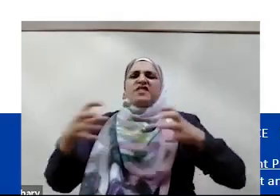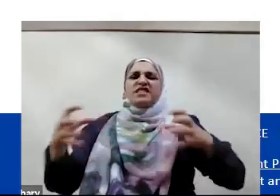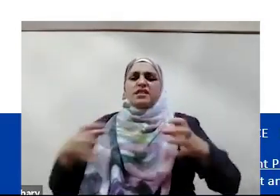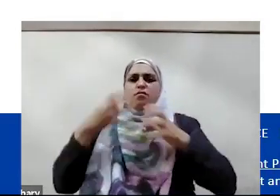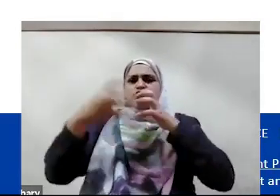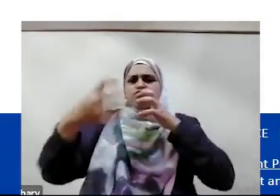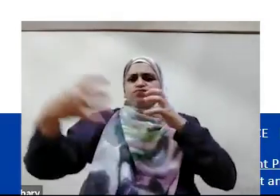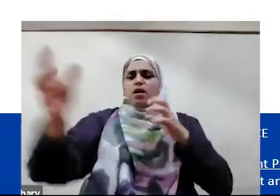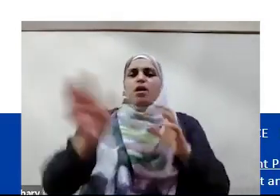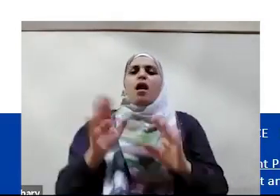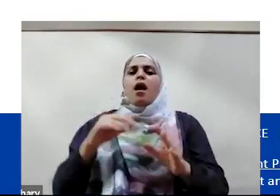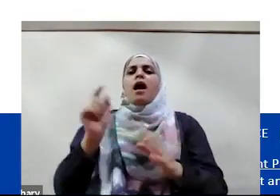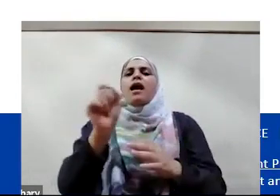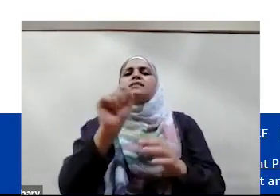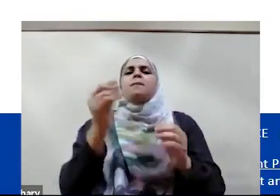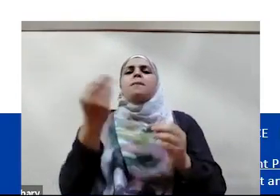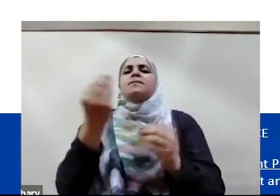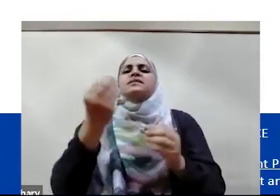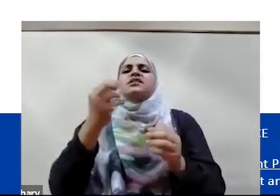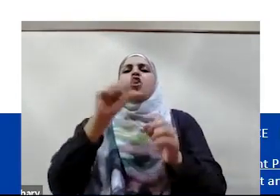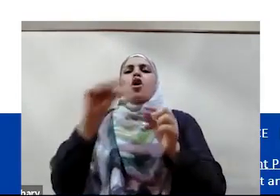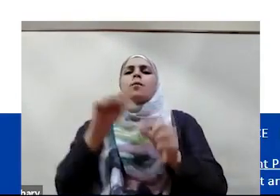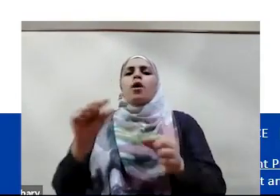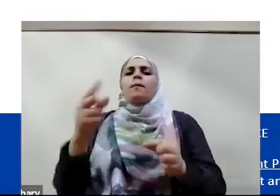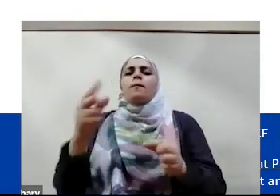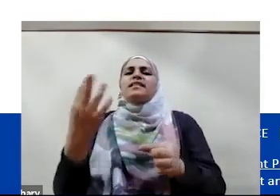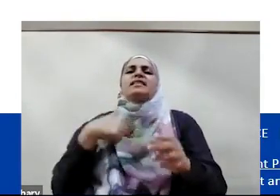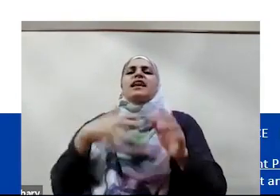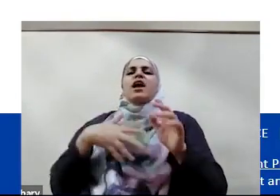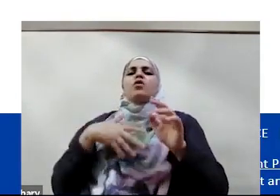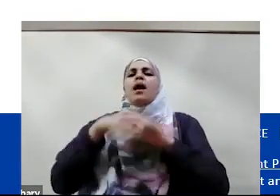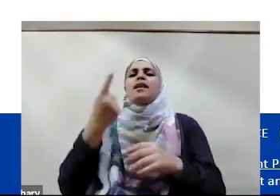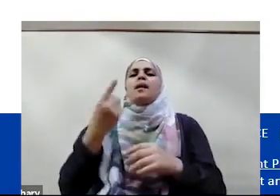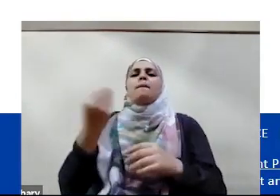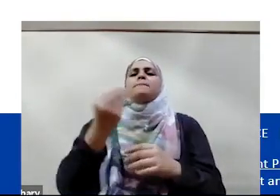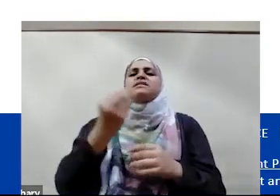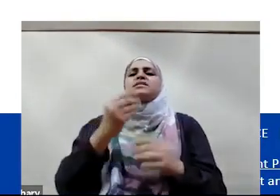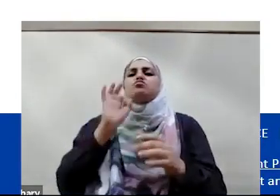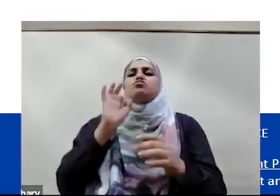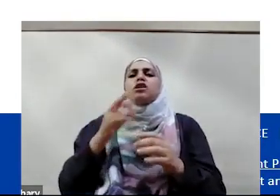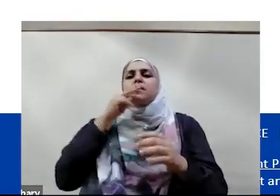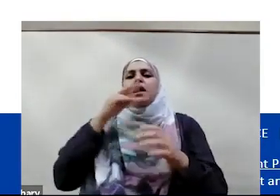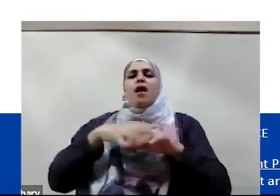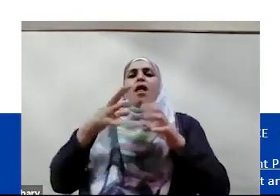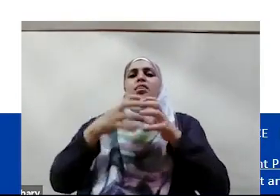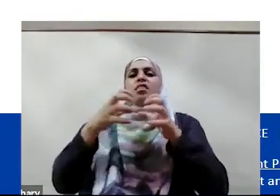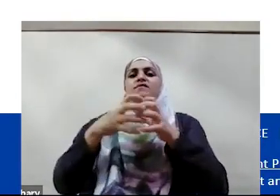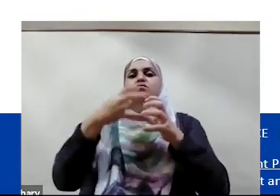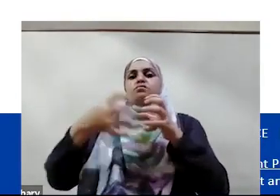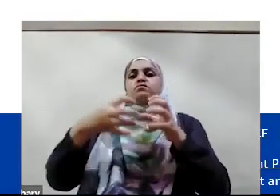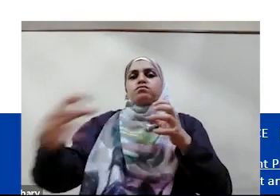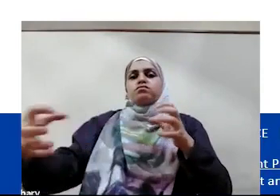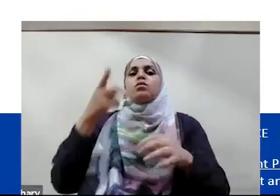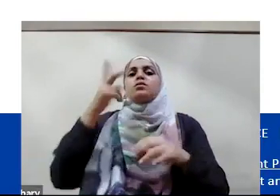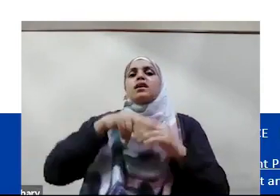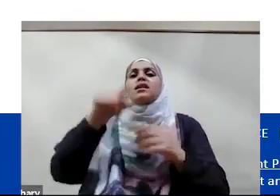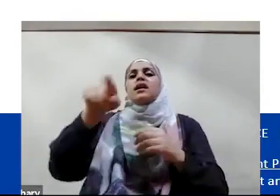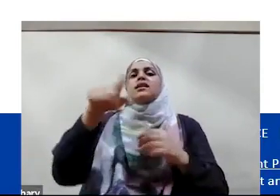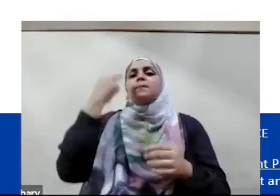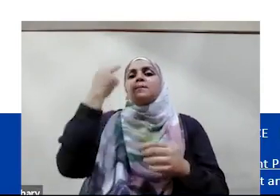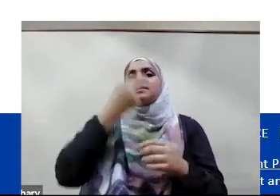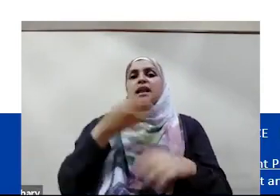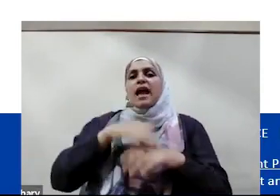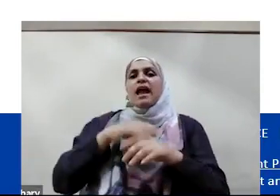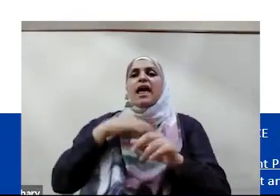كام سطر بس عن أنا عايز أعمل إيه في أمريكا، مش محتاج أدخل في تفاصيل أوي. بعدين هنا بيسألكوا عن